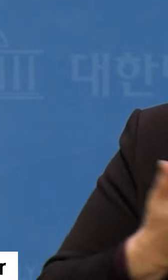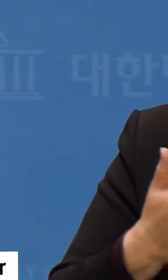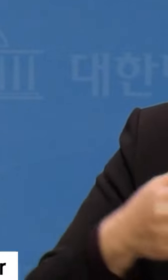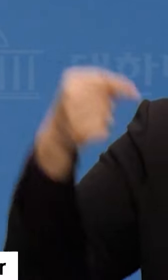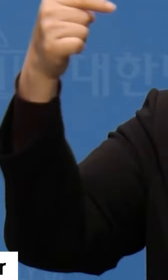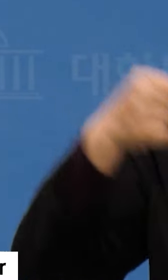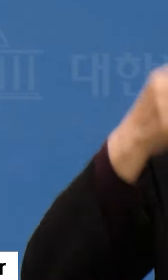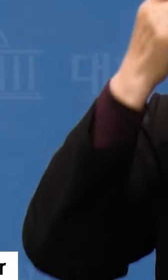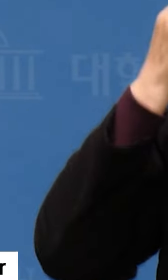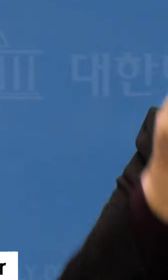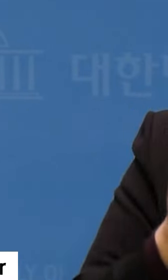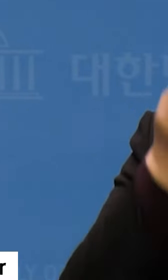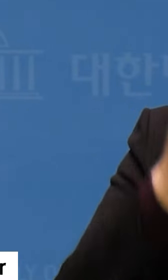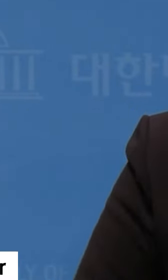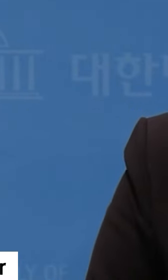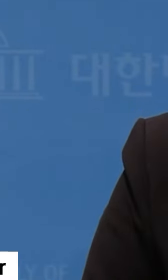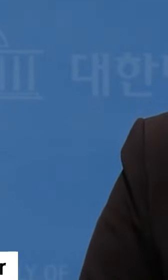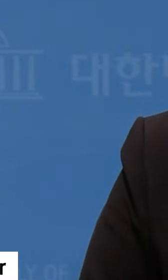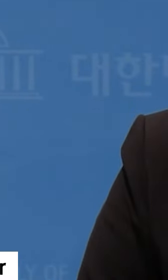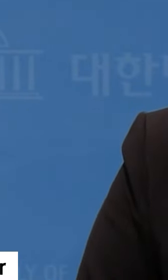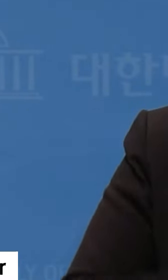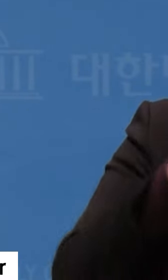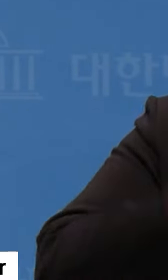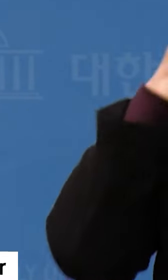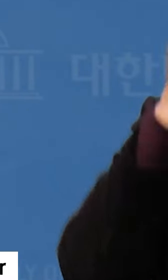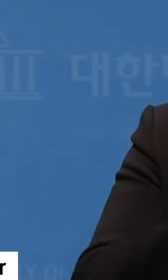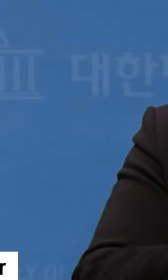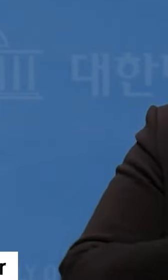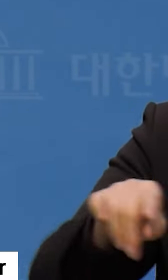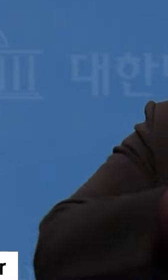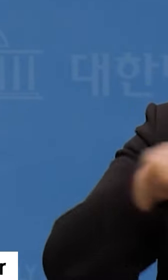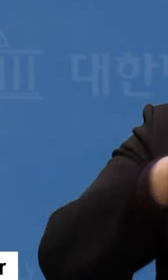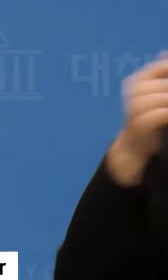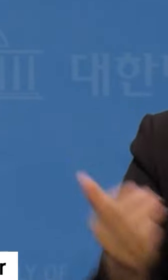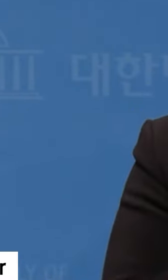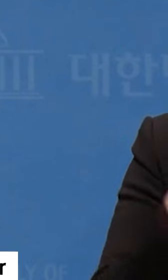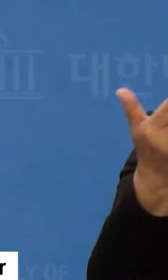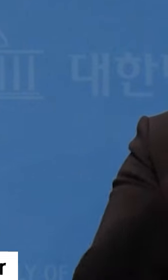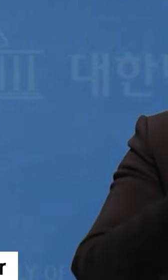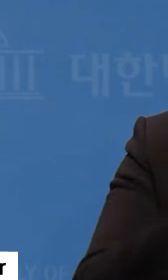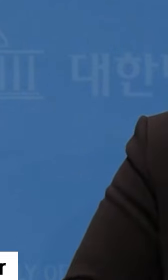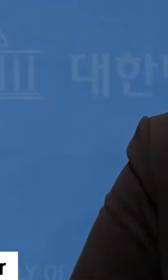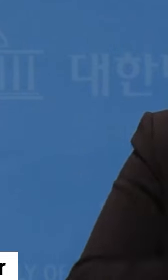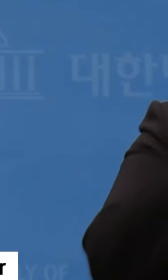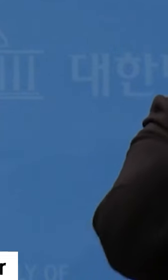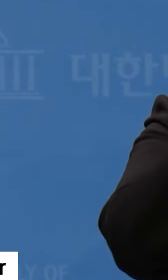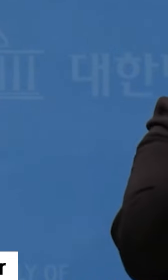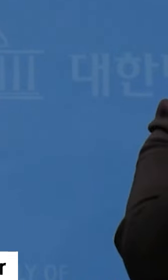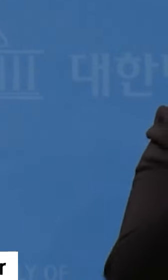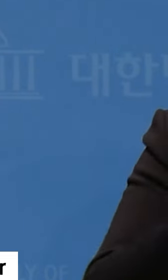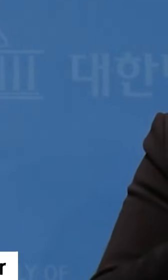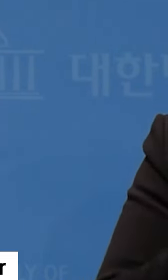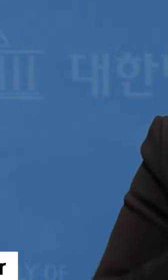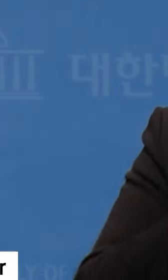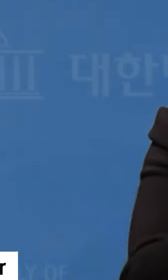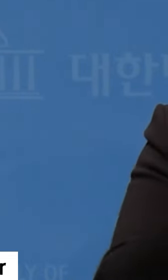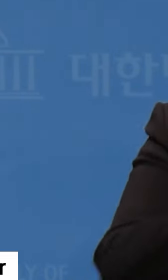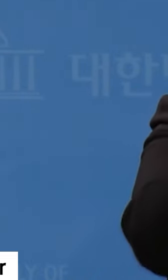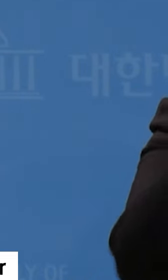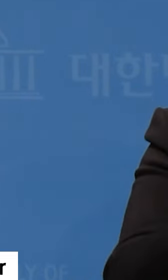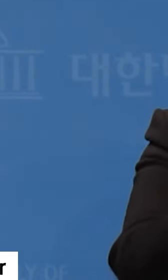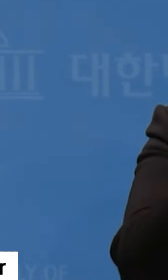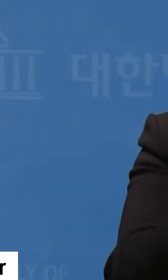임무입니다. 속 시원한 정치를 실현하겠습니다. 첫째, 저는 국민의